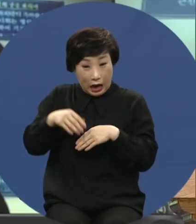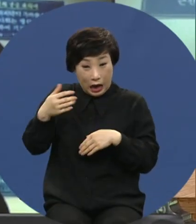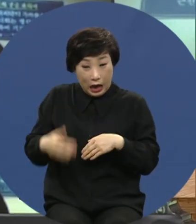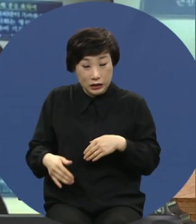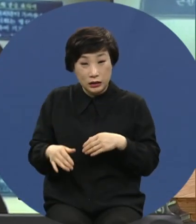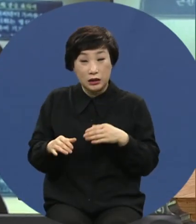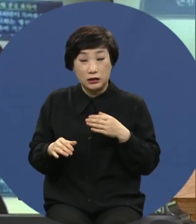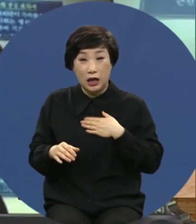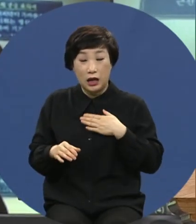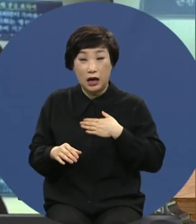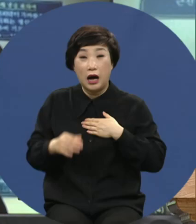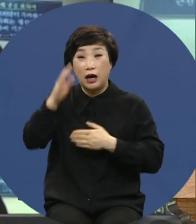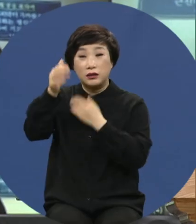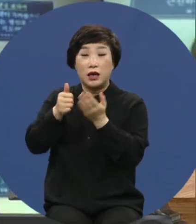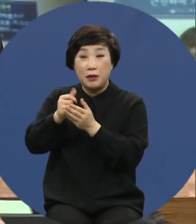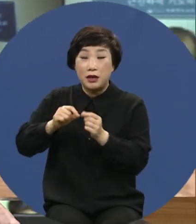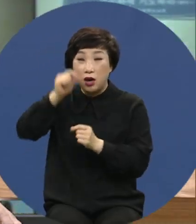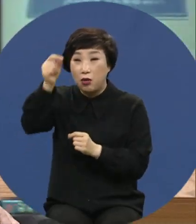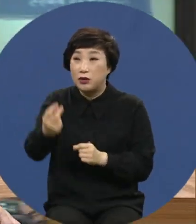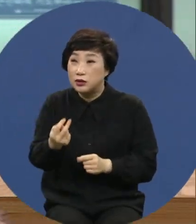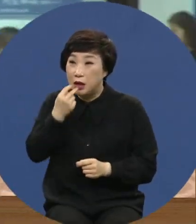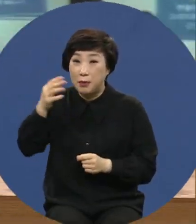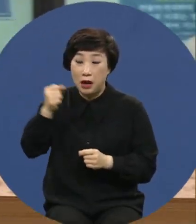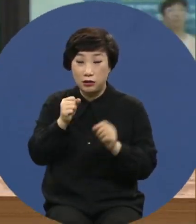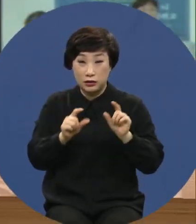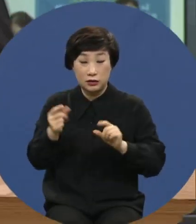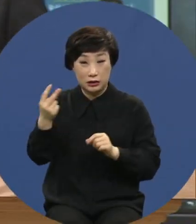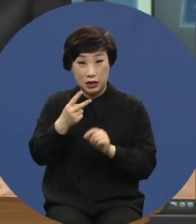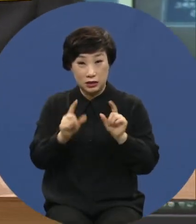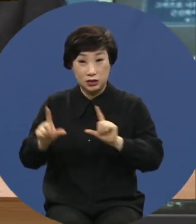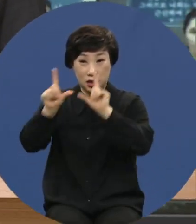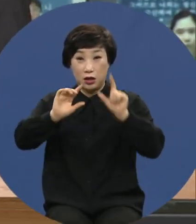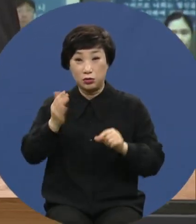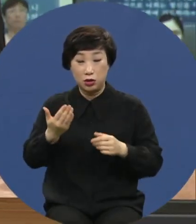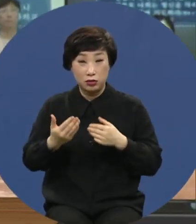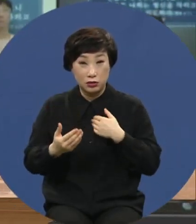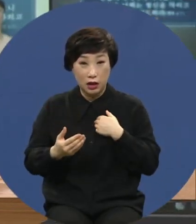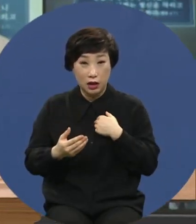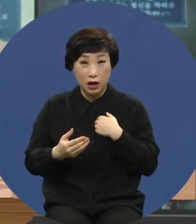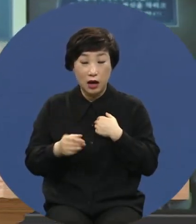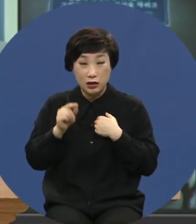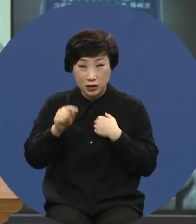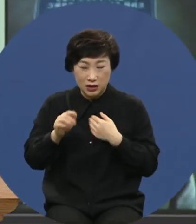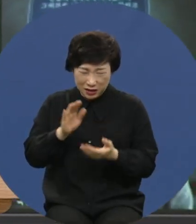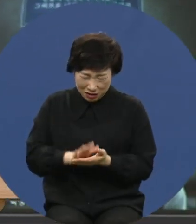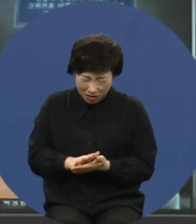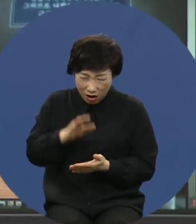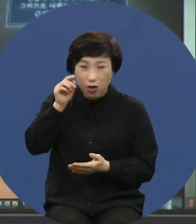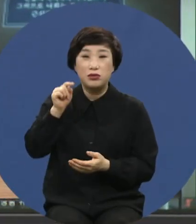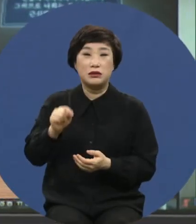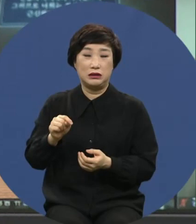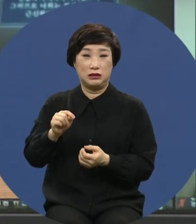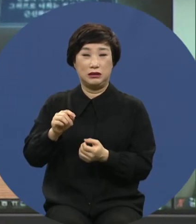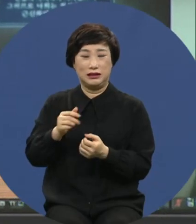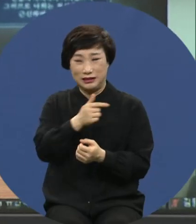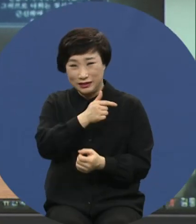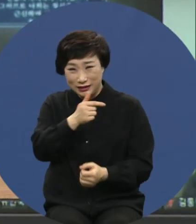되어서 내가 하나님의 영원한 생명으로 다시 살게 되었다고는 그 뜨거운